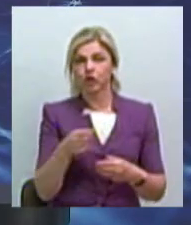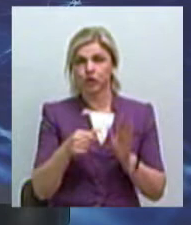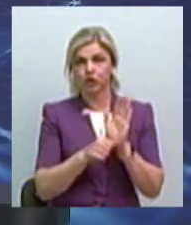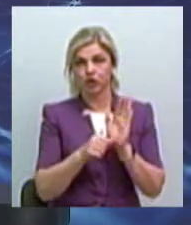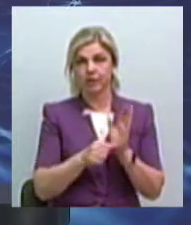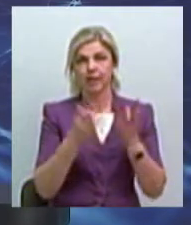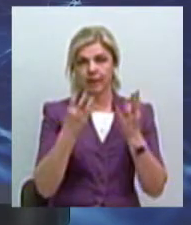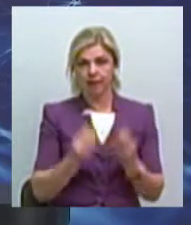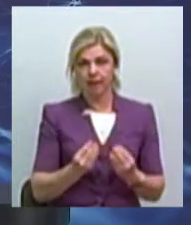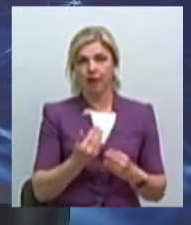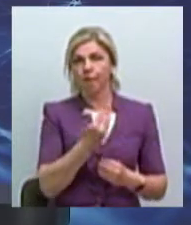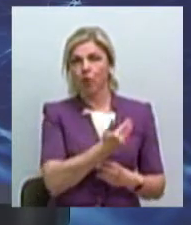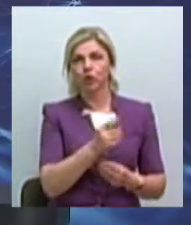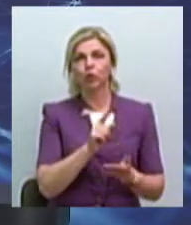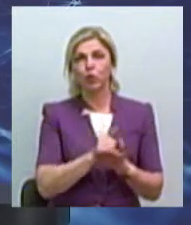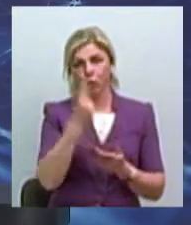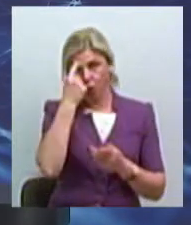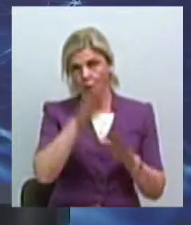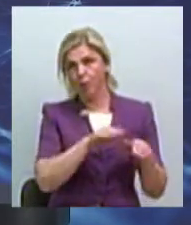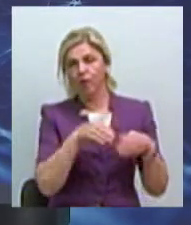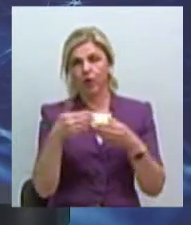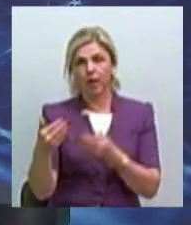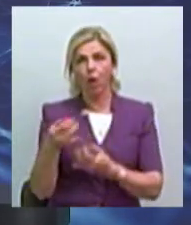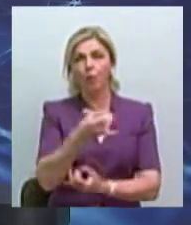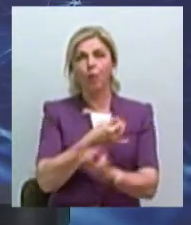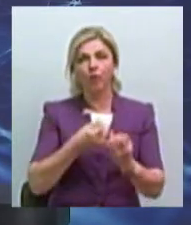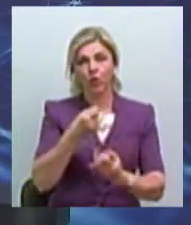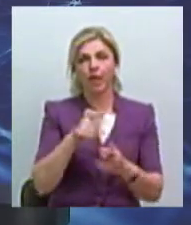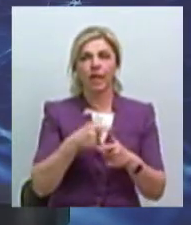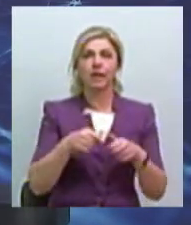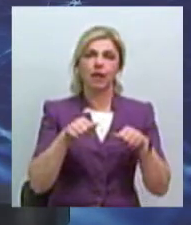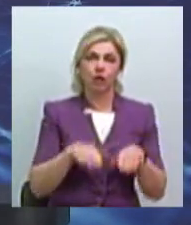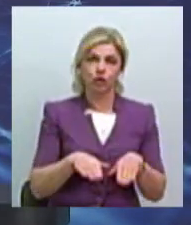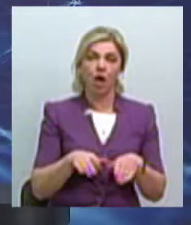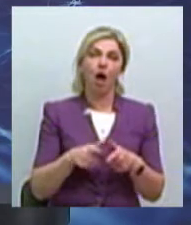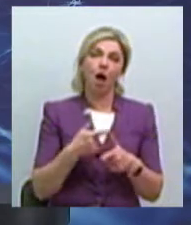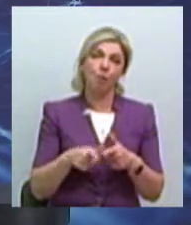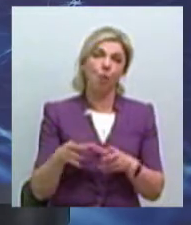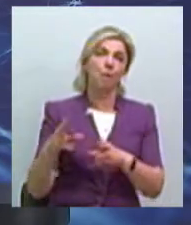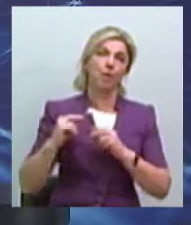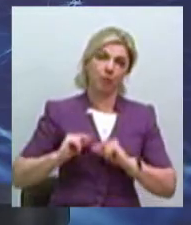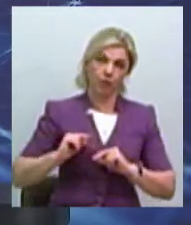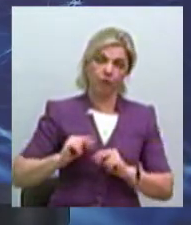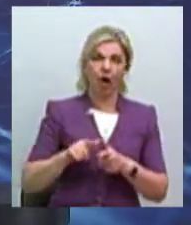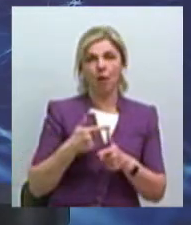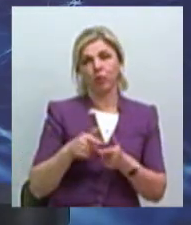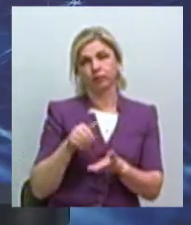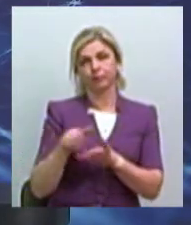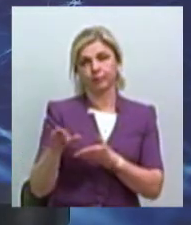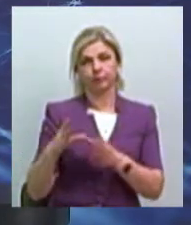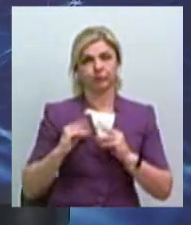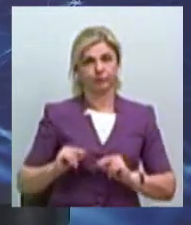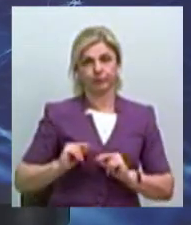днів повинні ініціювати обговорення і прийняття рішення або співпрацювати, або дати згоду, або відмовити у